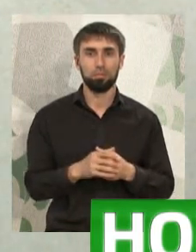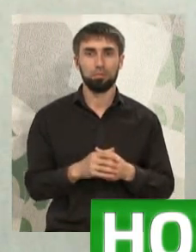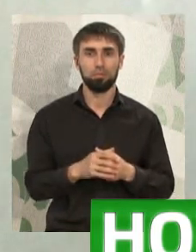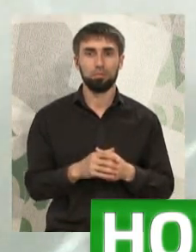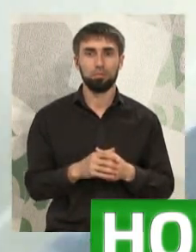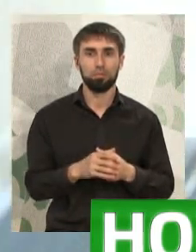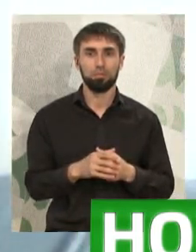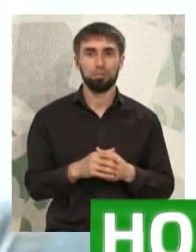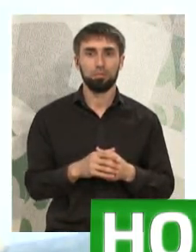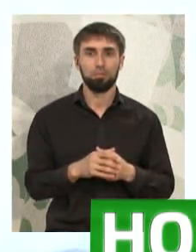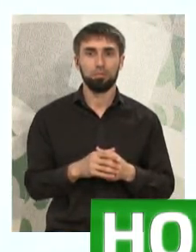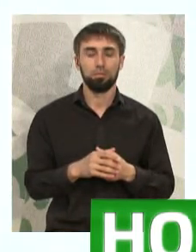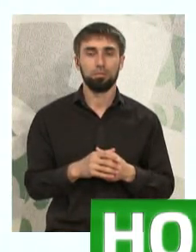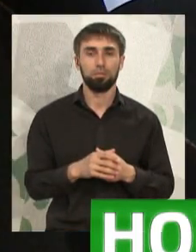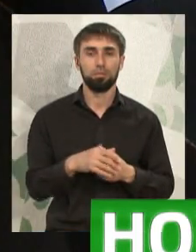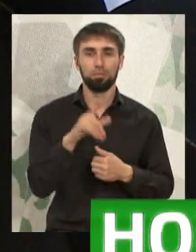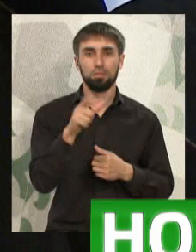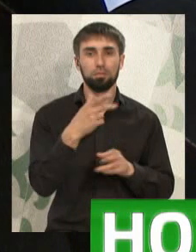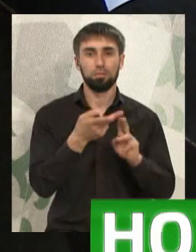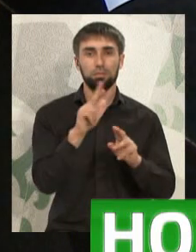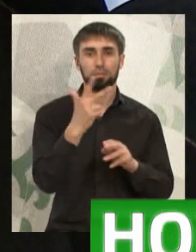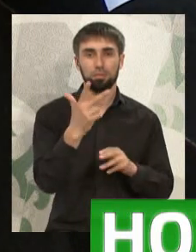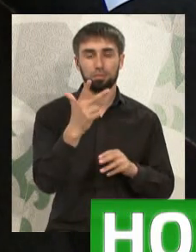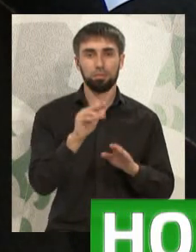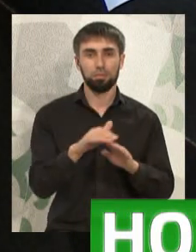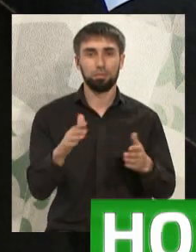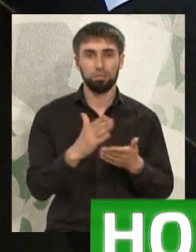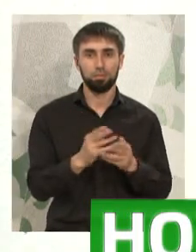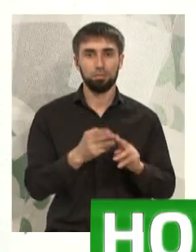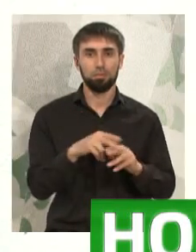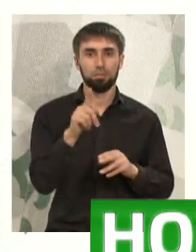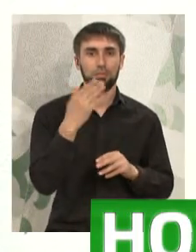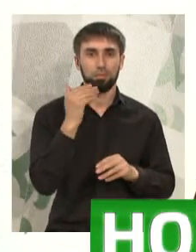очень удобен. У нее трое детей. И ежемесячные выплаты будут как нельзя кстати.